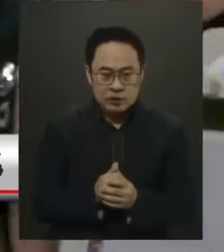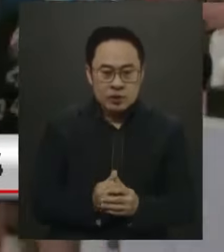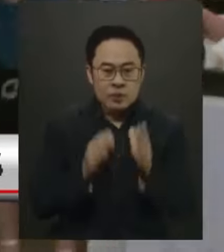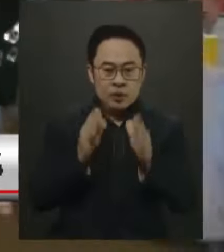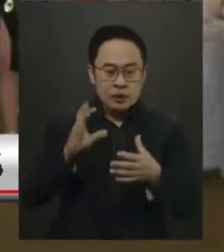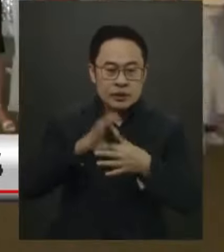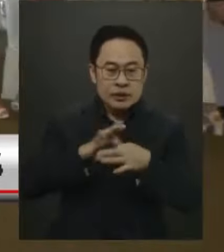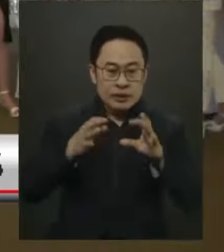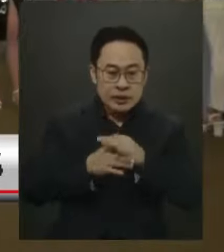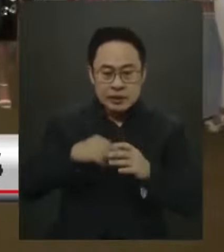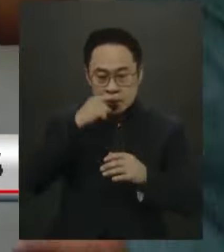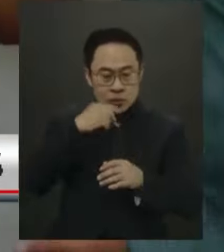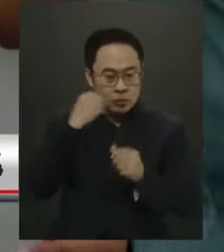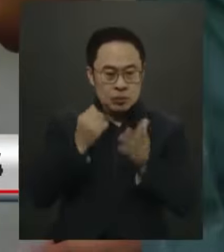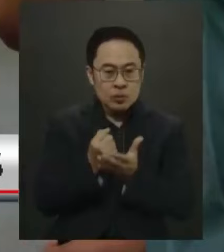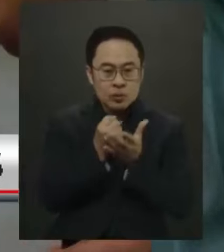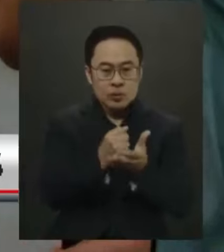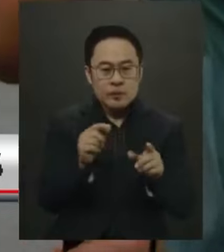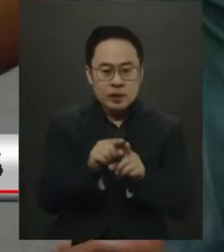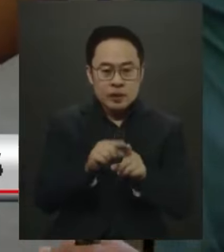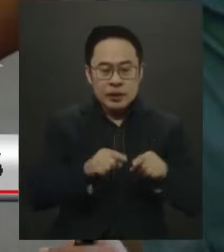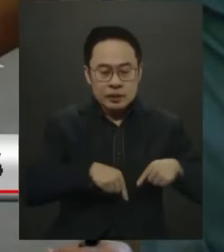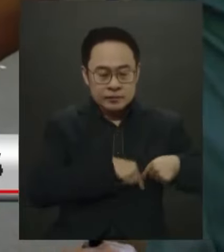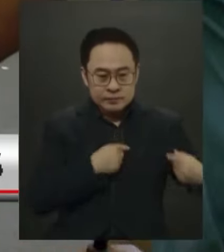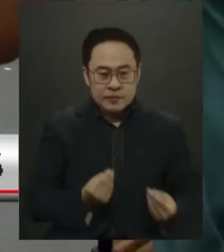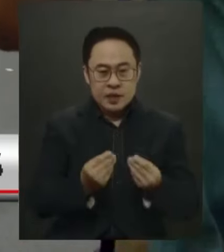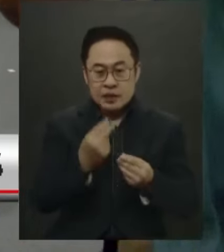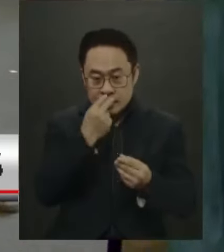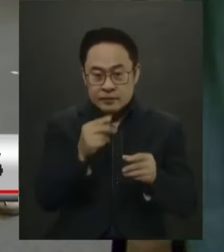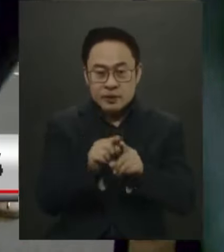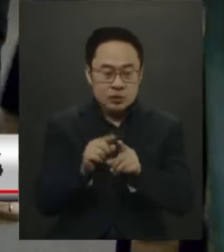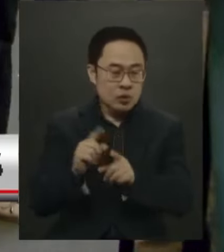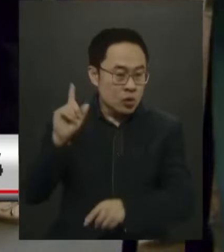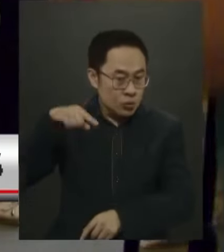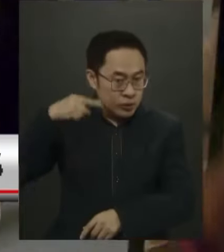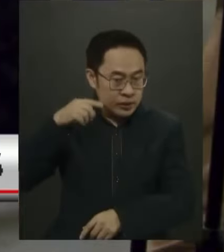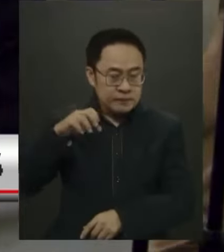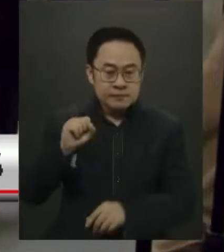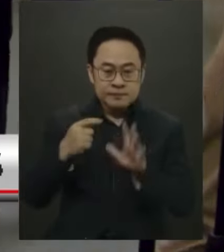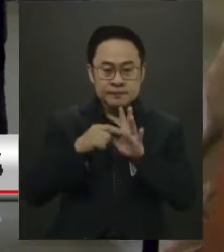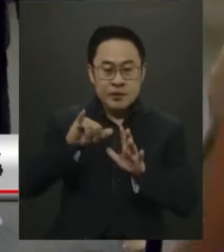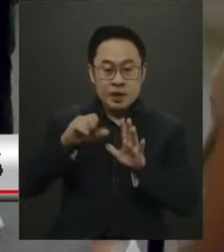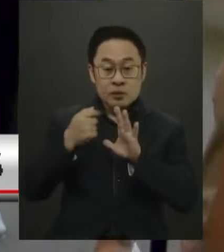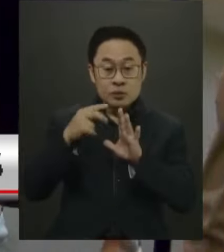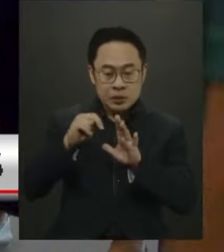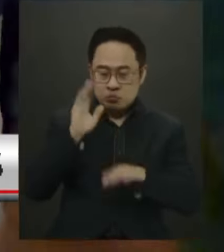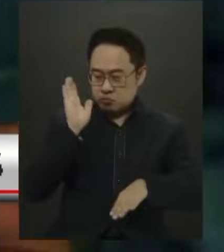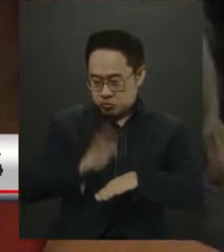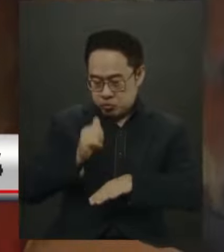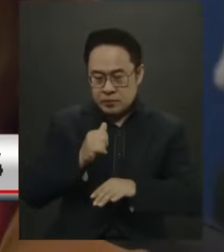ยนี่ก็แม่มาให้กำลังใจเลยครับโดยเฉพาะคนนี้เนี่ยถือว่าโหเป็นโฟกัสของสื่อนะแต่จริ